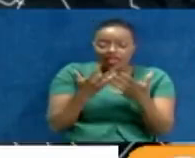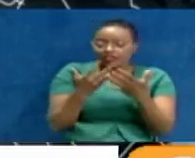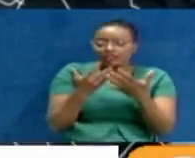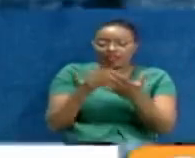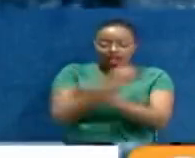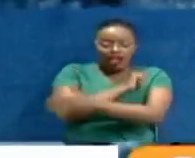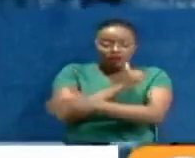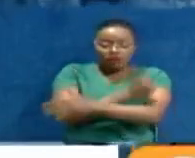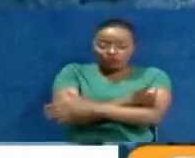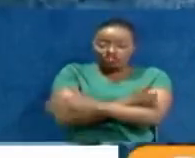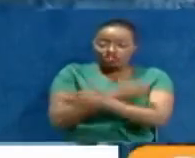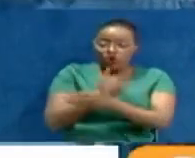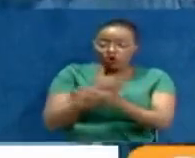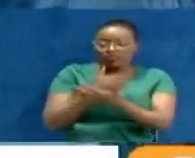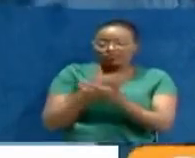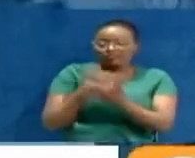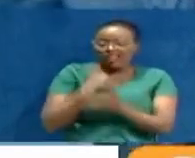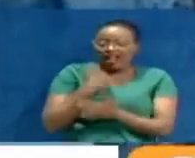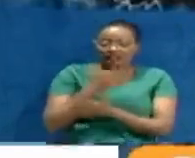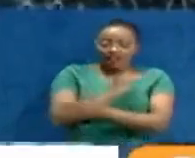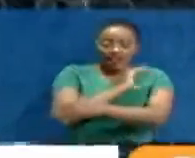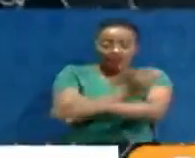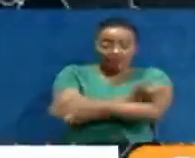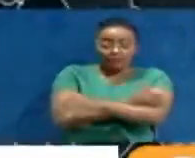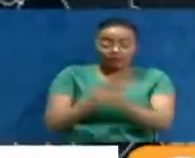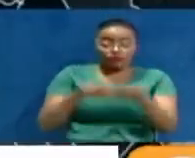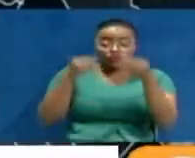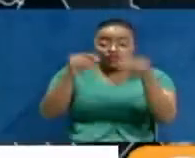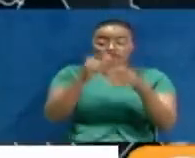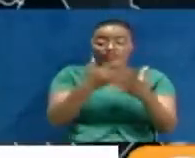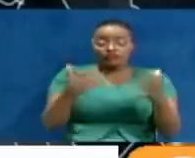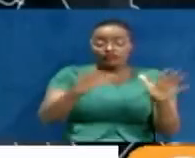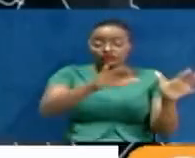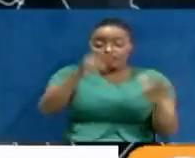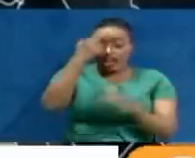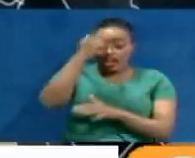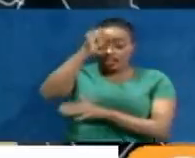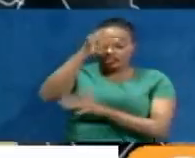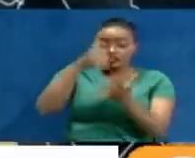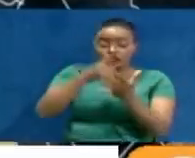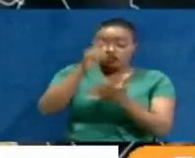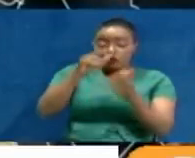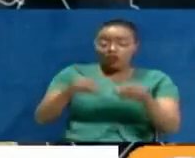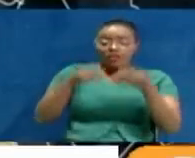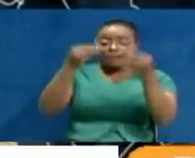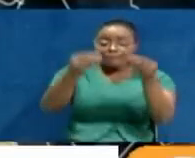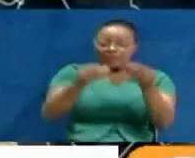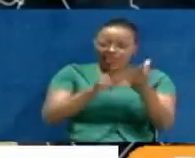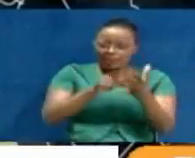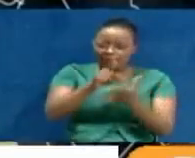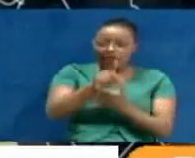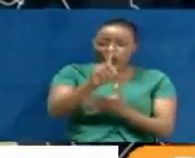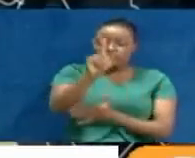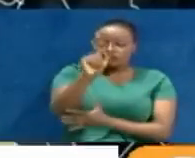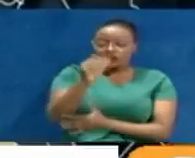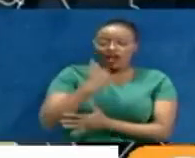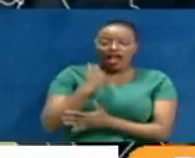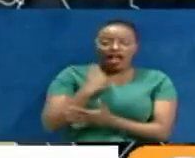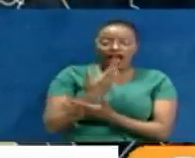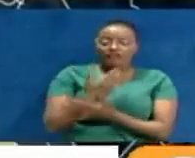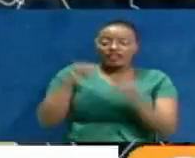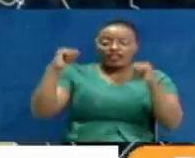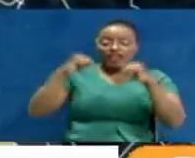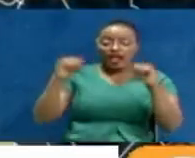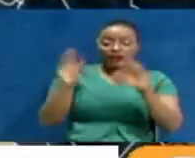kusambaza bidhaa hizo. Kaunti ya Kajiado nayo inashutumiwa katika ripoti hiyo kwa kulipa mkandarasi mmoja bila kuwepo kwa mkataba